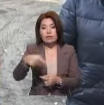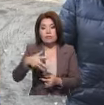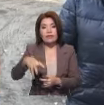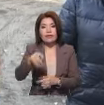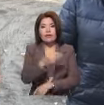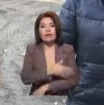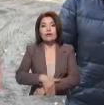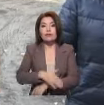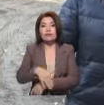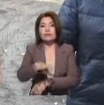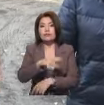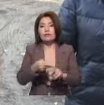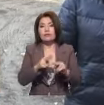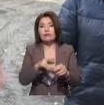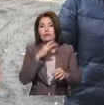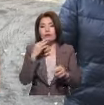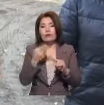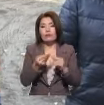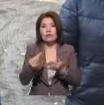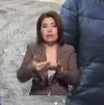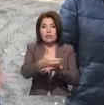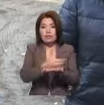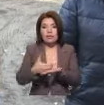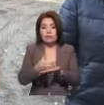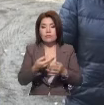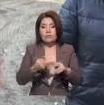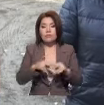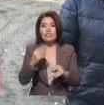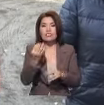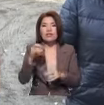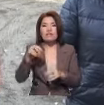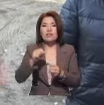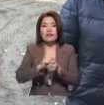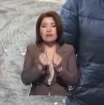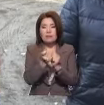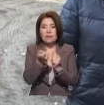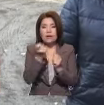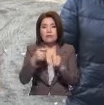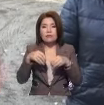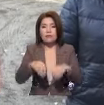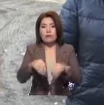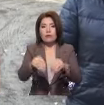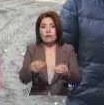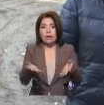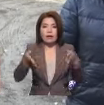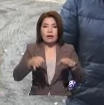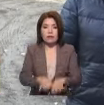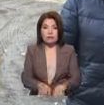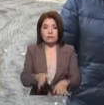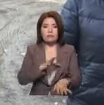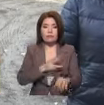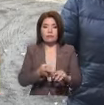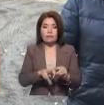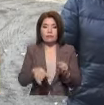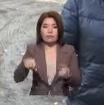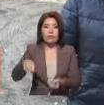болып, бәленбай ақшадан жинап, бәріміз шебін салдық. Осы сол шебінің бәрі астында қалды қайтадан. Қазып жаңағы аударып